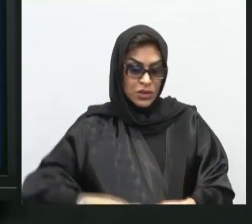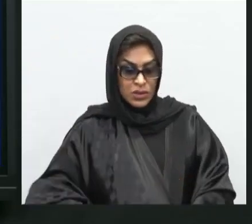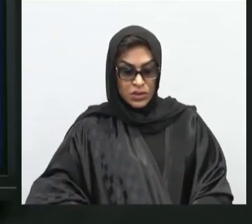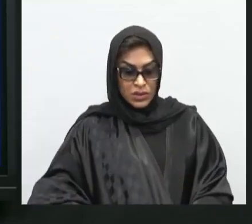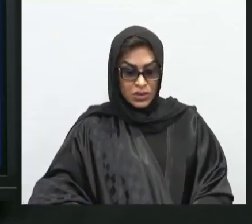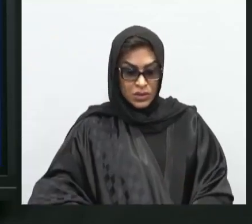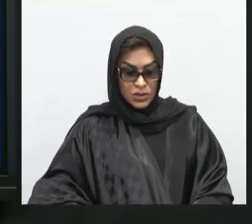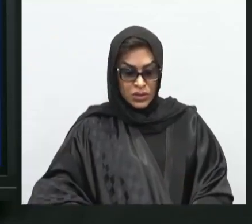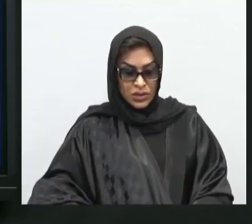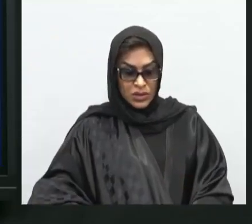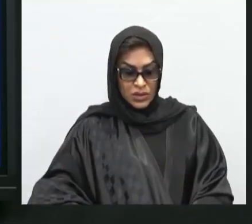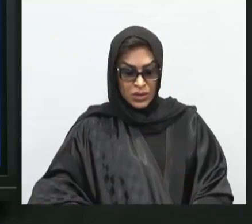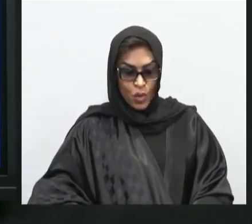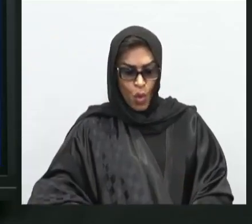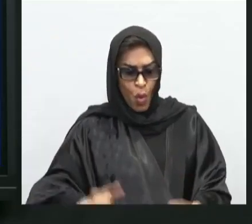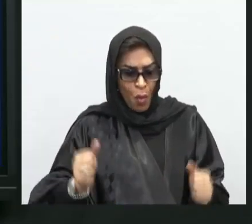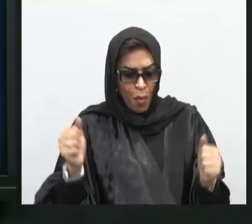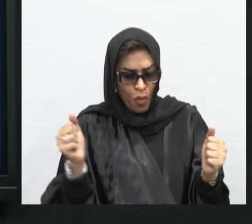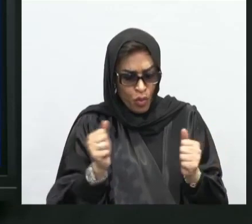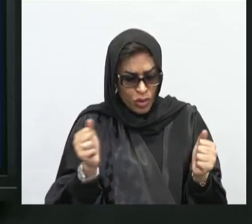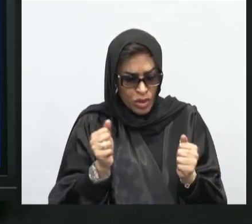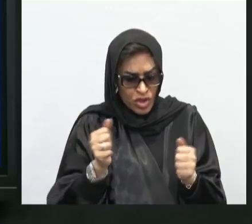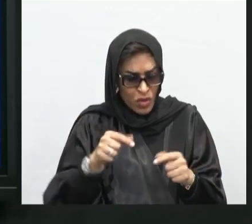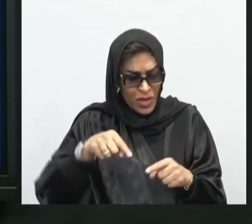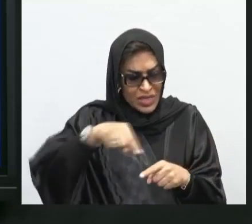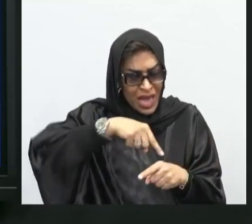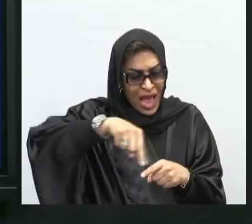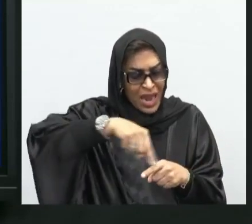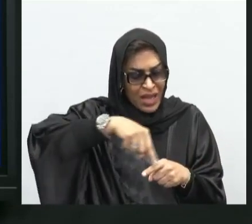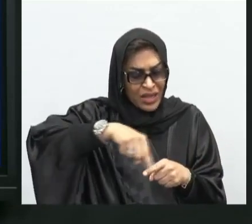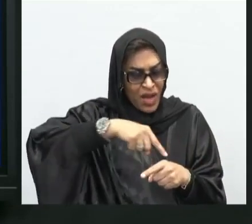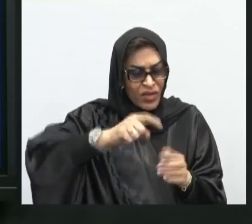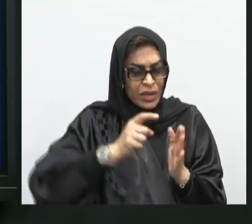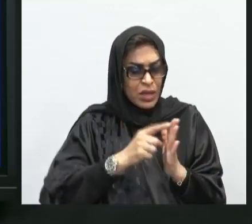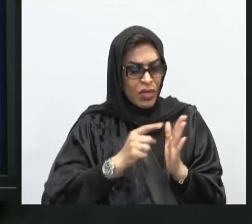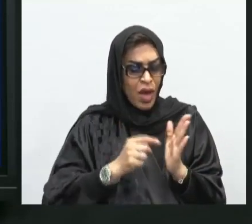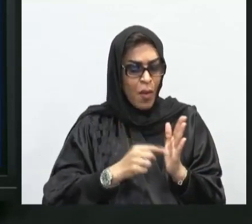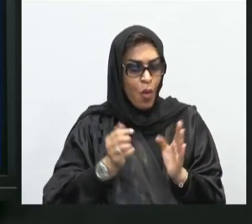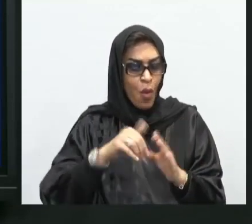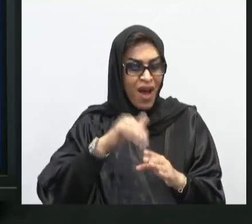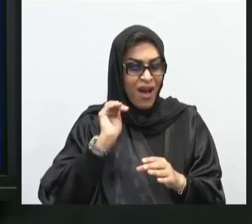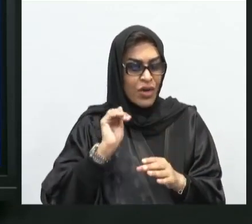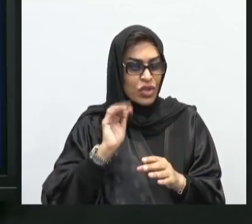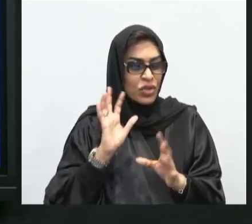ويكون متجمدا على اطراف النظام الشمسي وكذلك خارجه